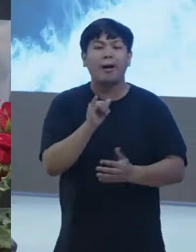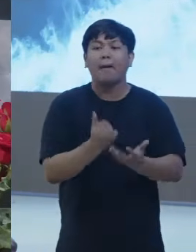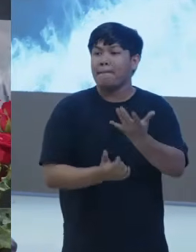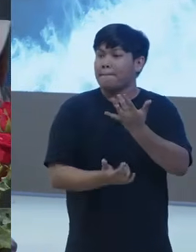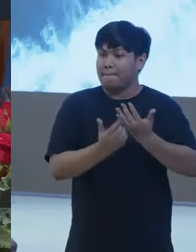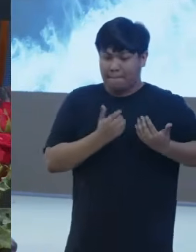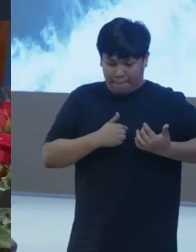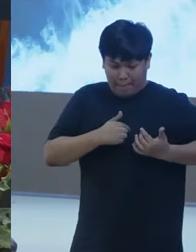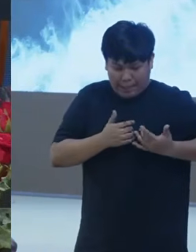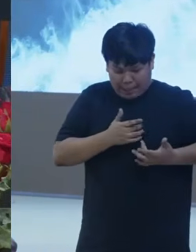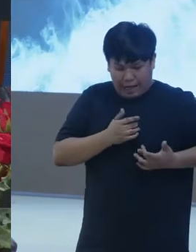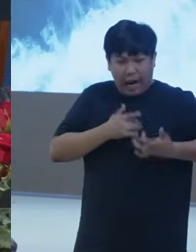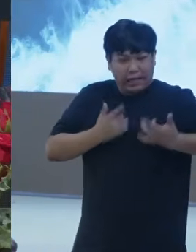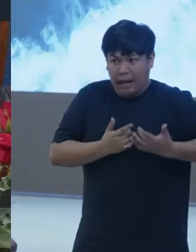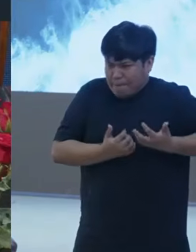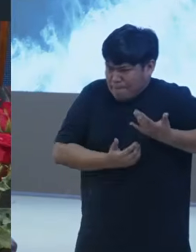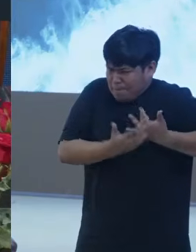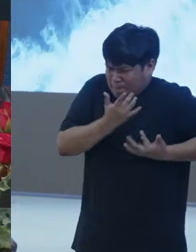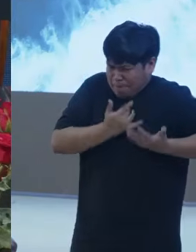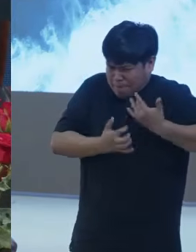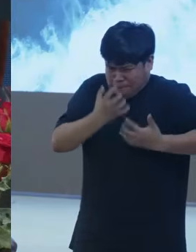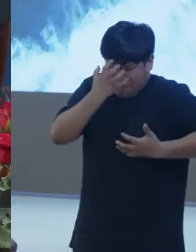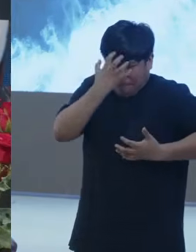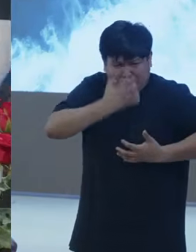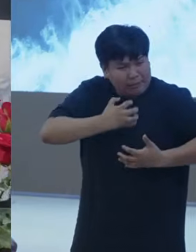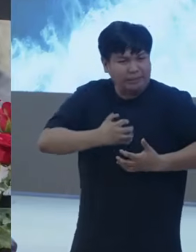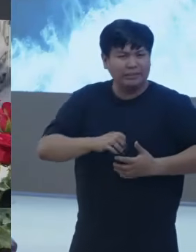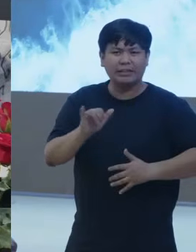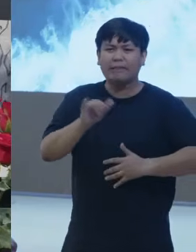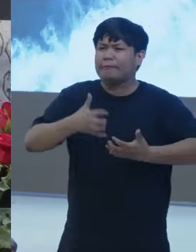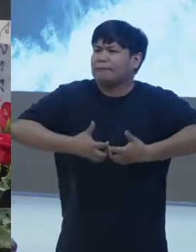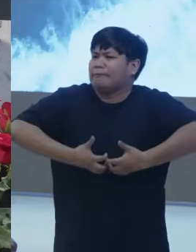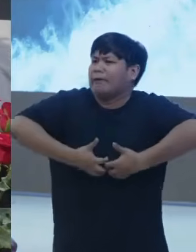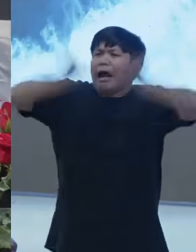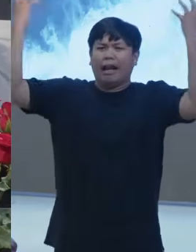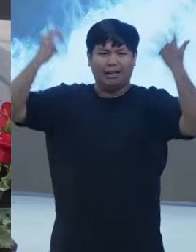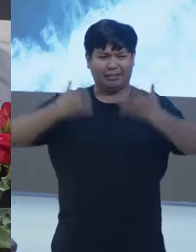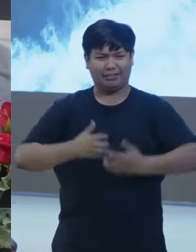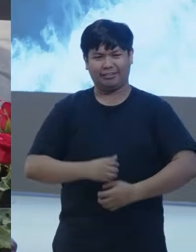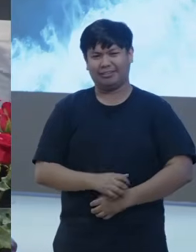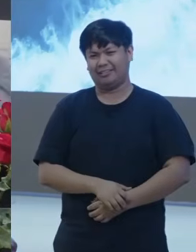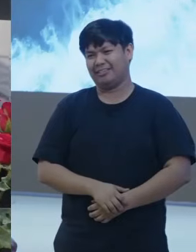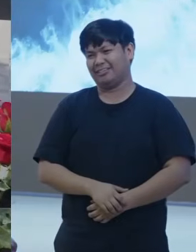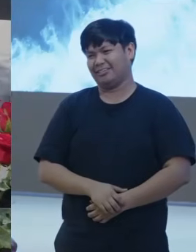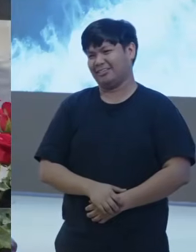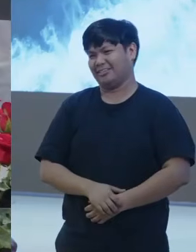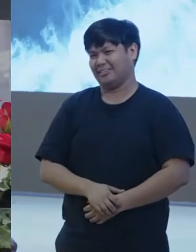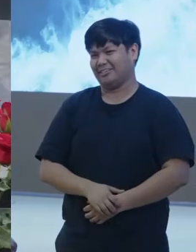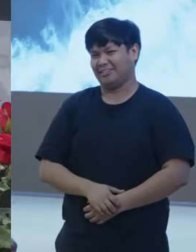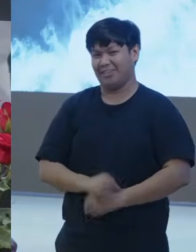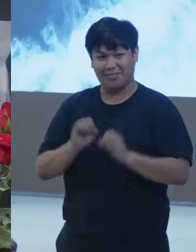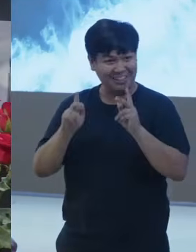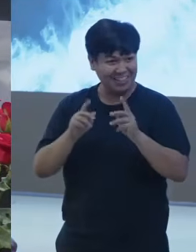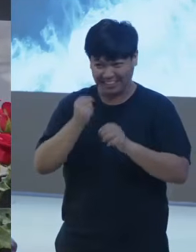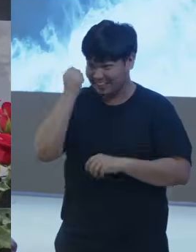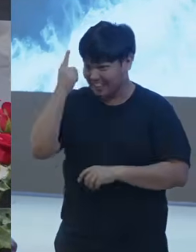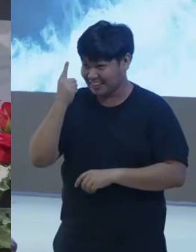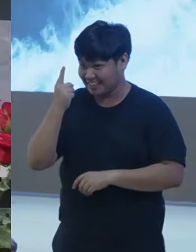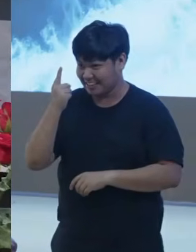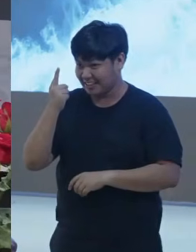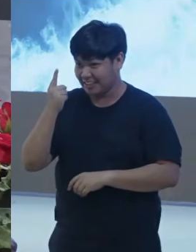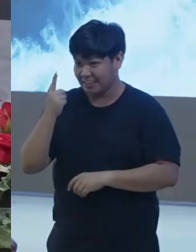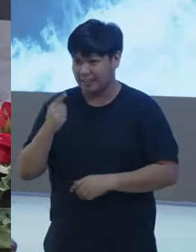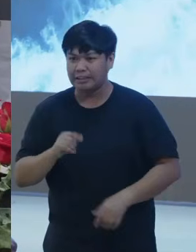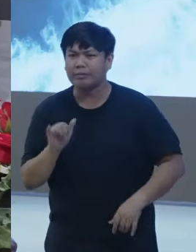burning with anger, siguro. Nag-aapoy ang kanyang galit. No? Alam niyo yung galit na nanlilisik